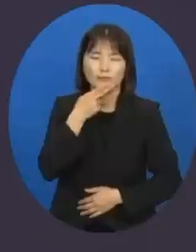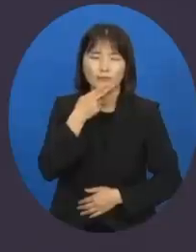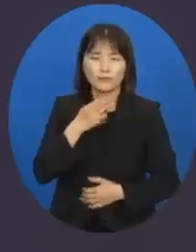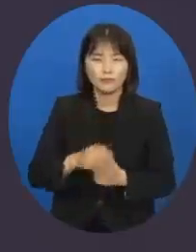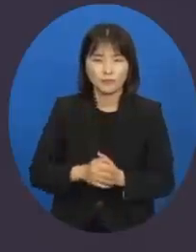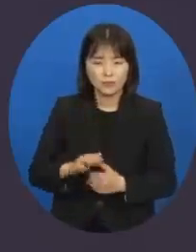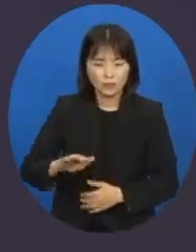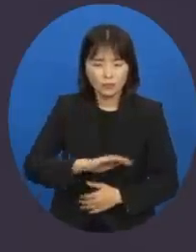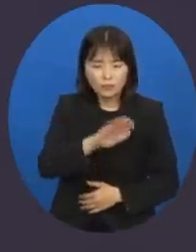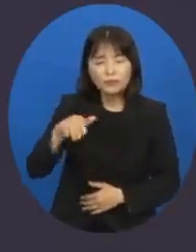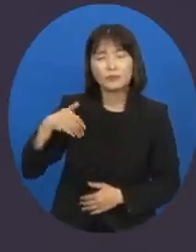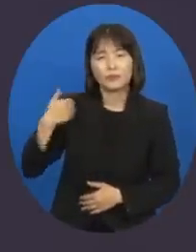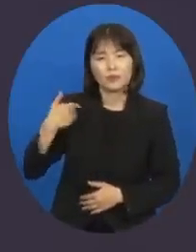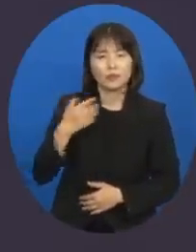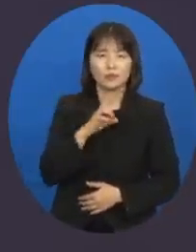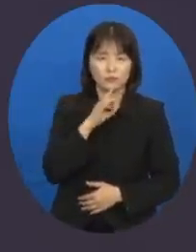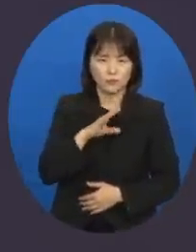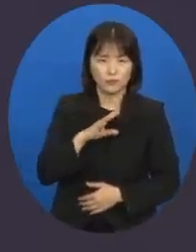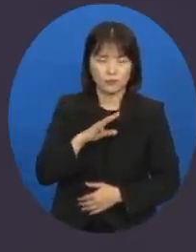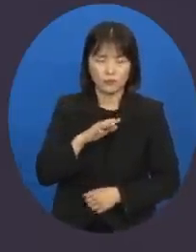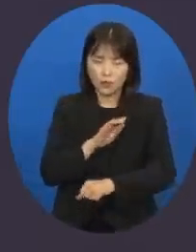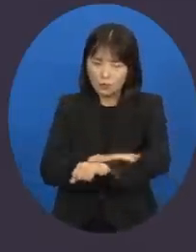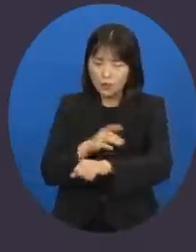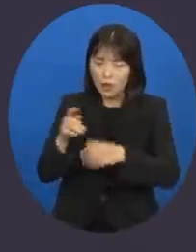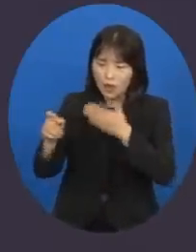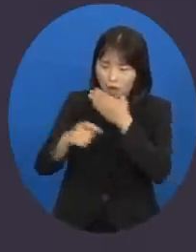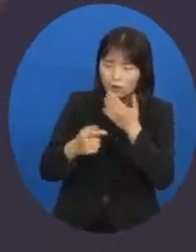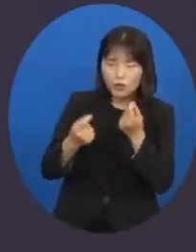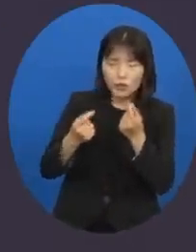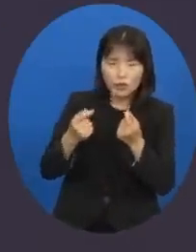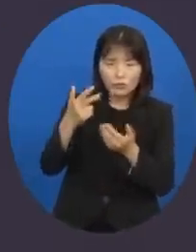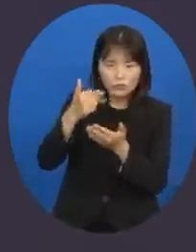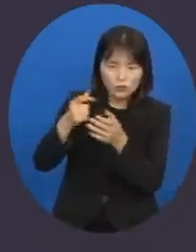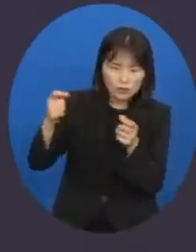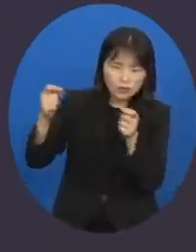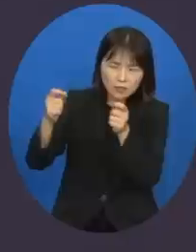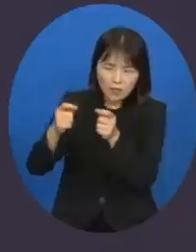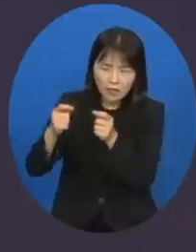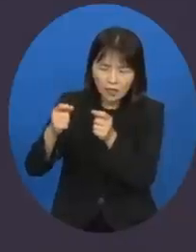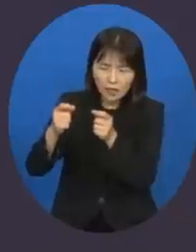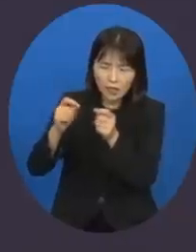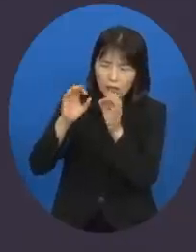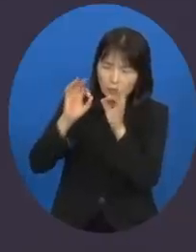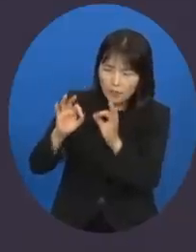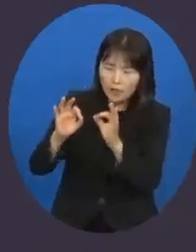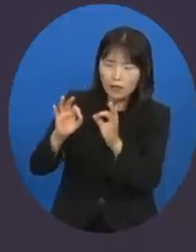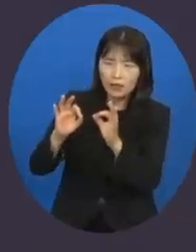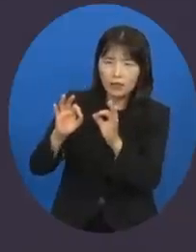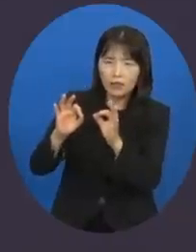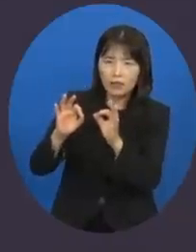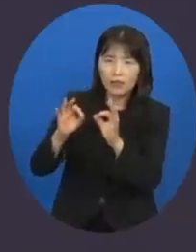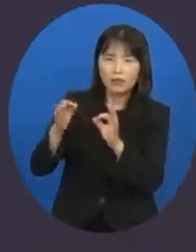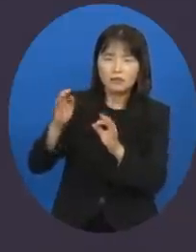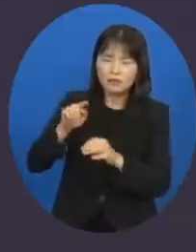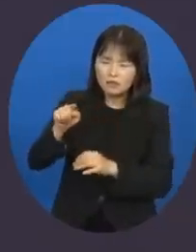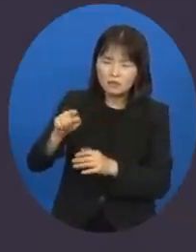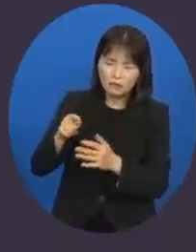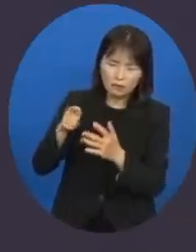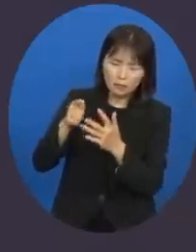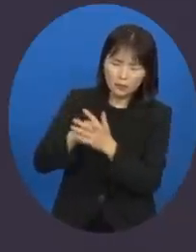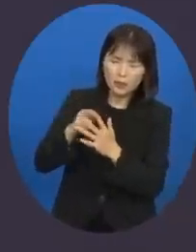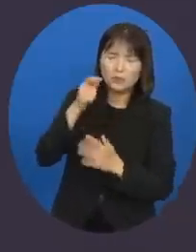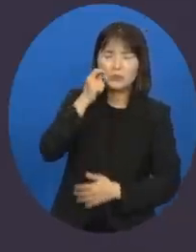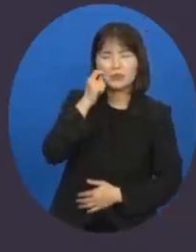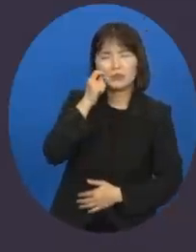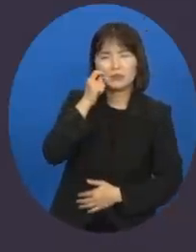우리는 몰랐을 뿐이에요. 그 왼편 강도처럼 주님을 그렇게 가까이 마지막에 보고도 아니 그것을 알아차리지 못한